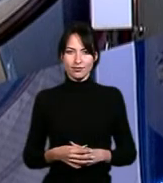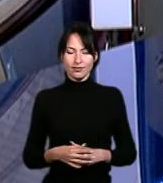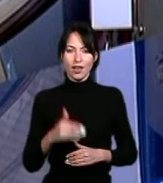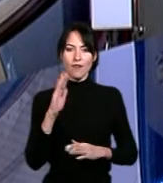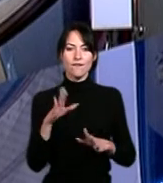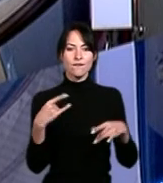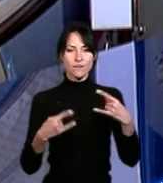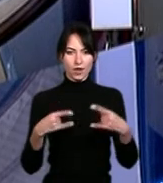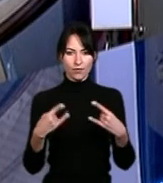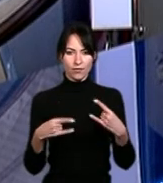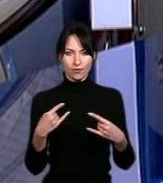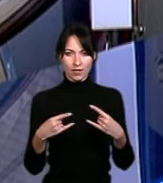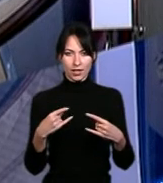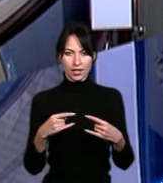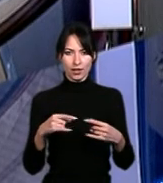В ефірі